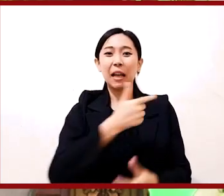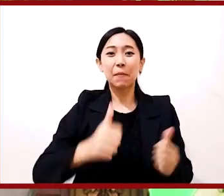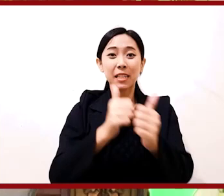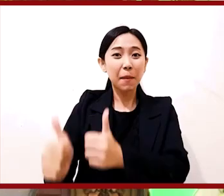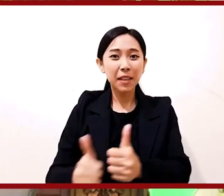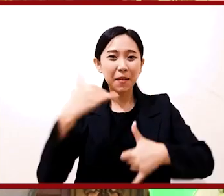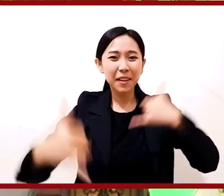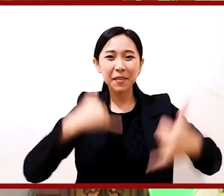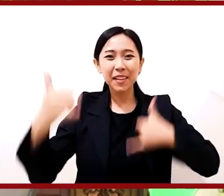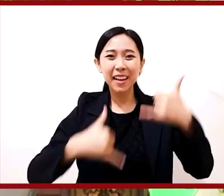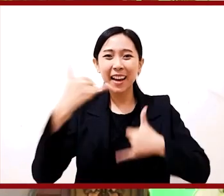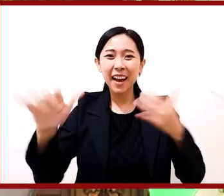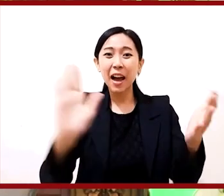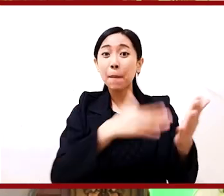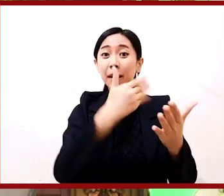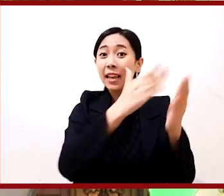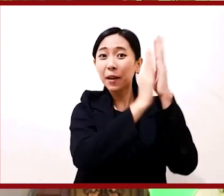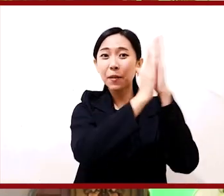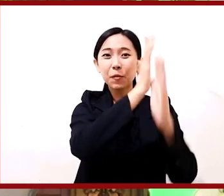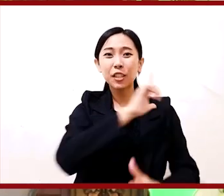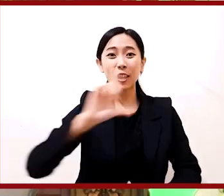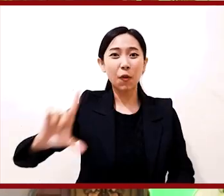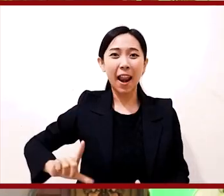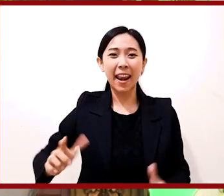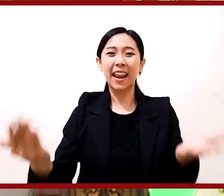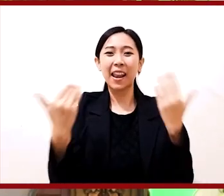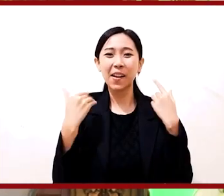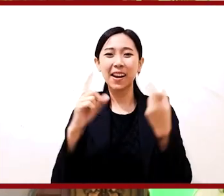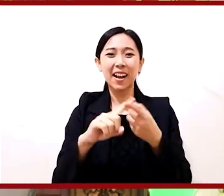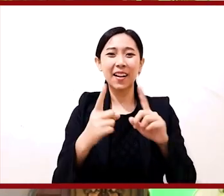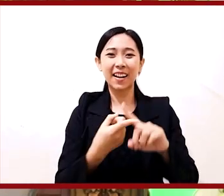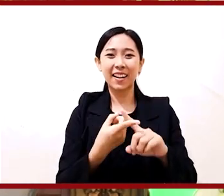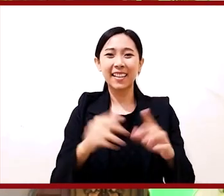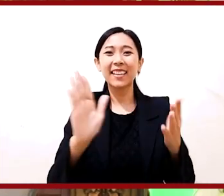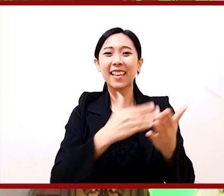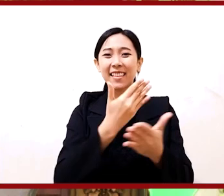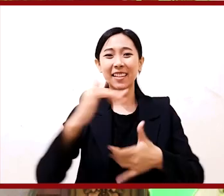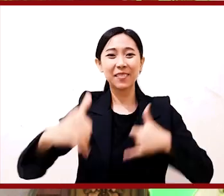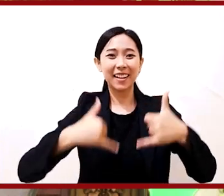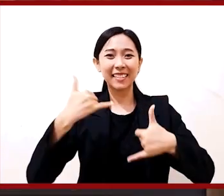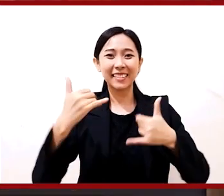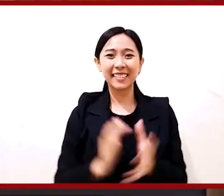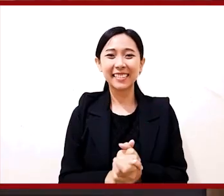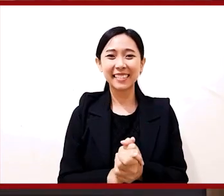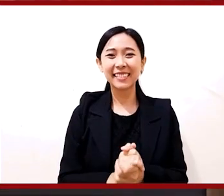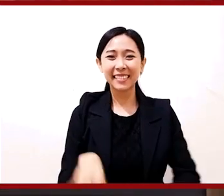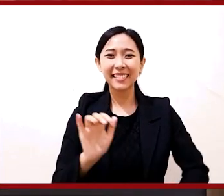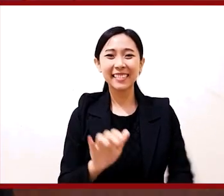mau bersama-sama bergembira, bernyanyi dan memuji Tuhan. Mari kawan-kawan nyanyi gembira.